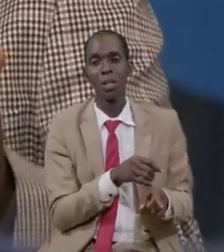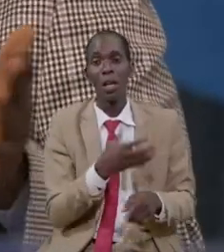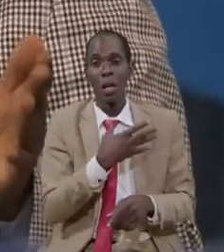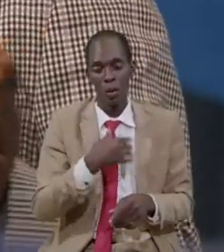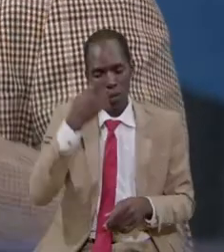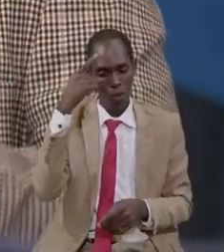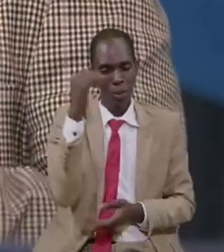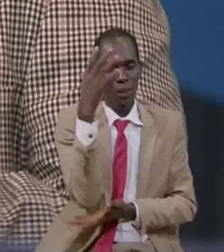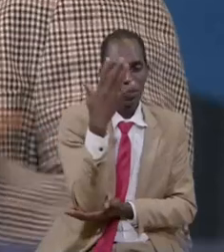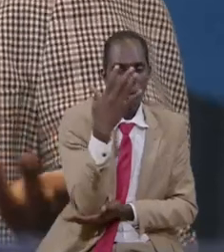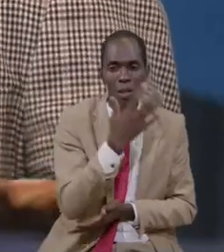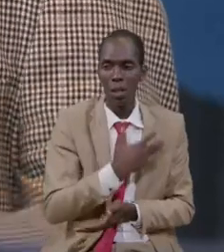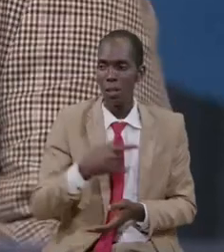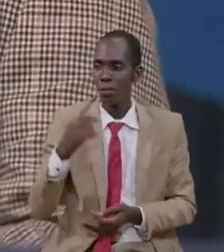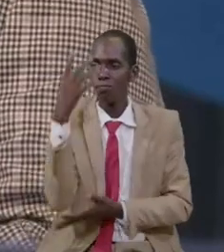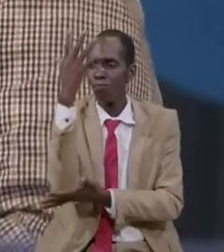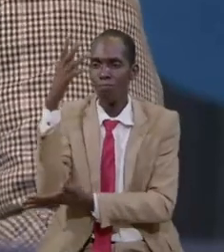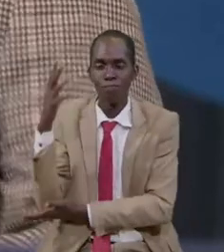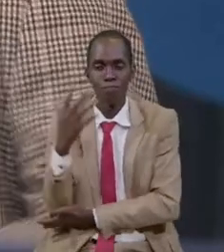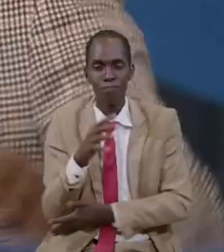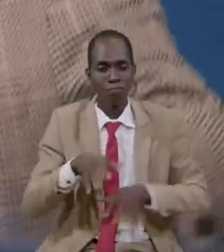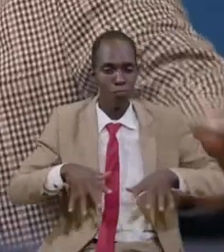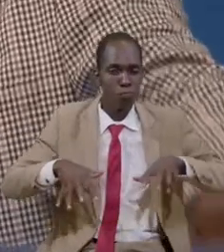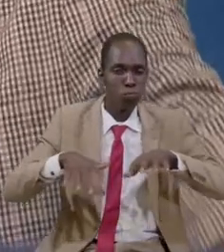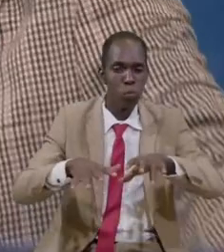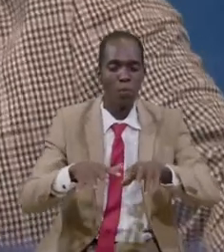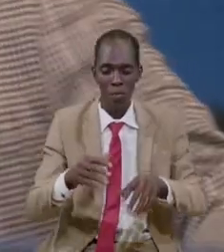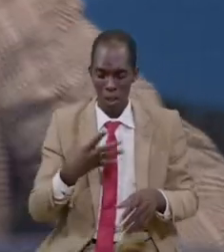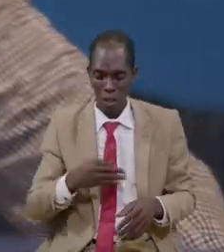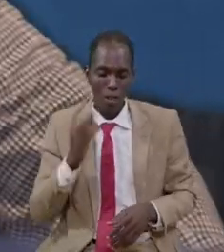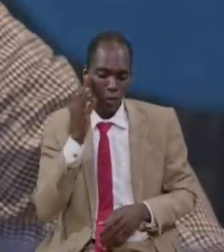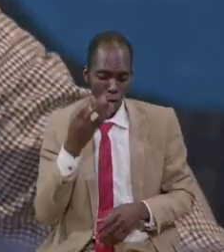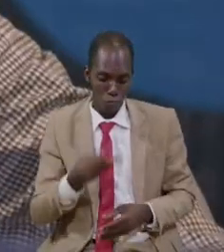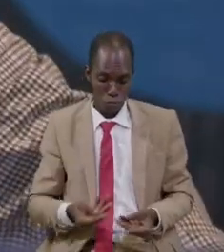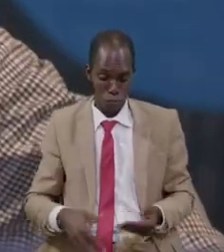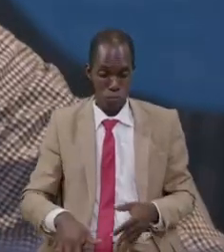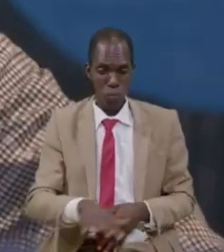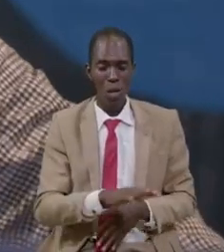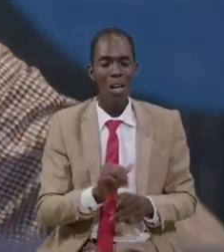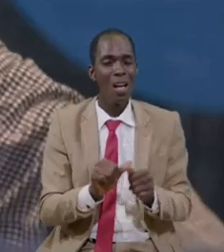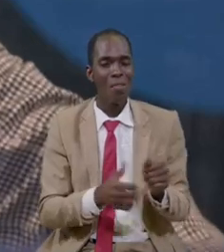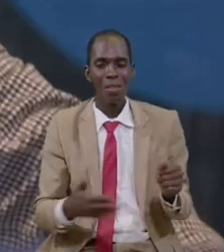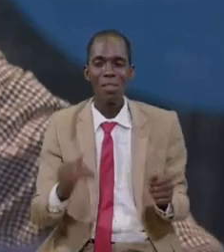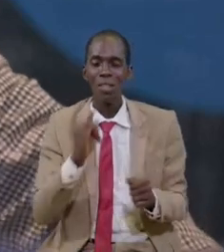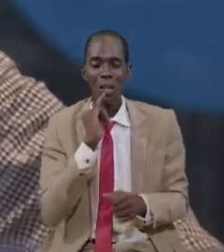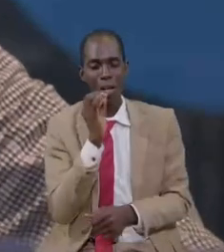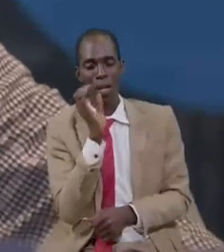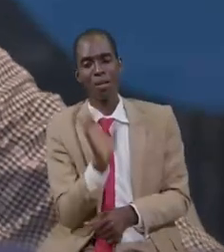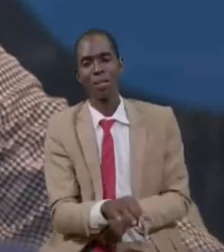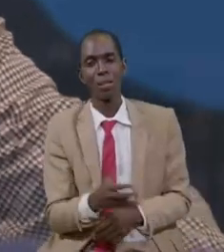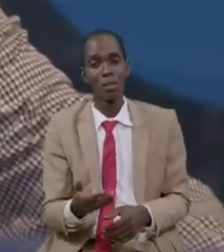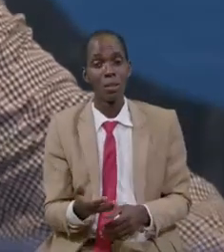La forêt, les arbres, les fruits de la terre, tout est maudit. Ce n'est pas possible